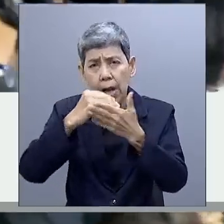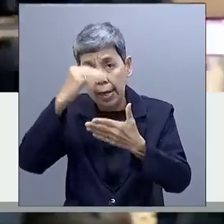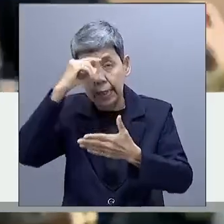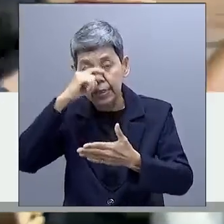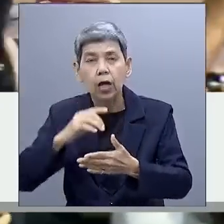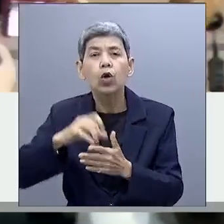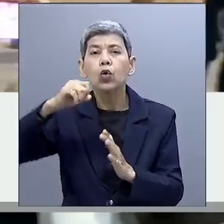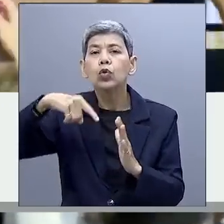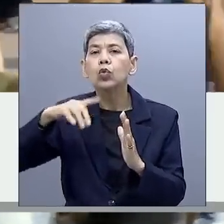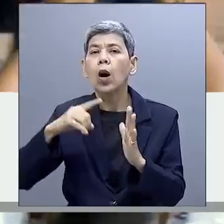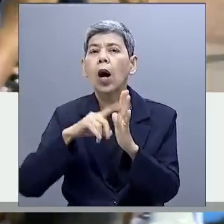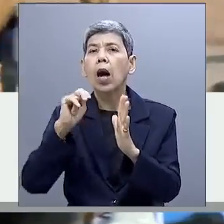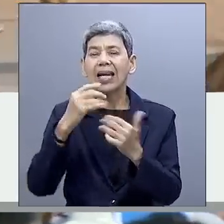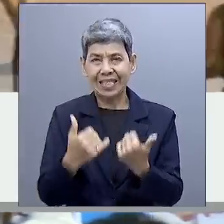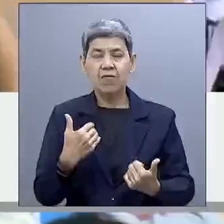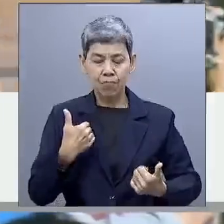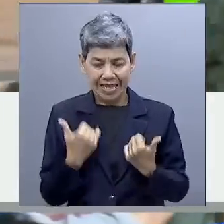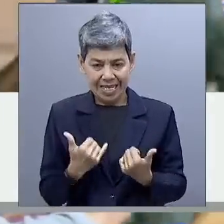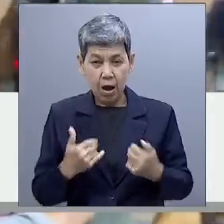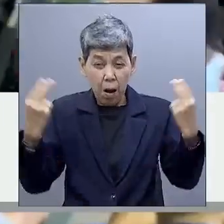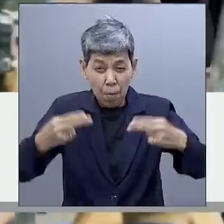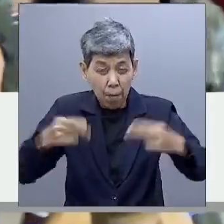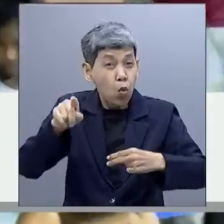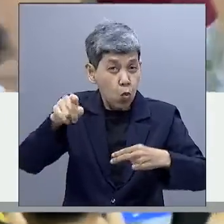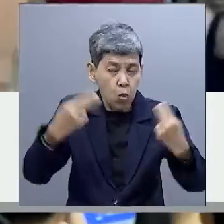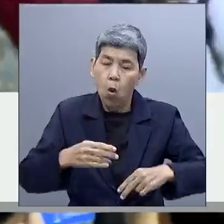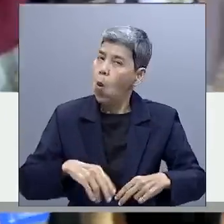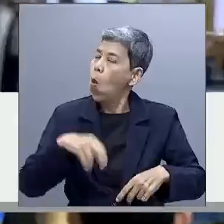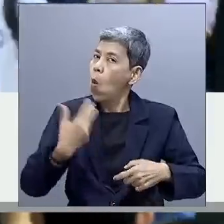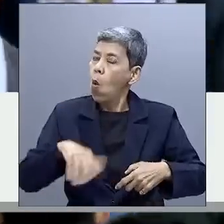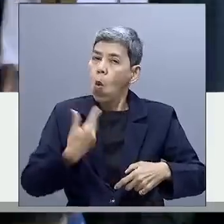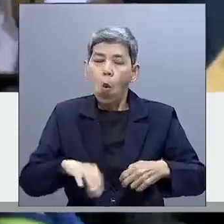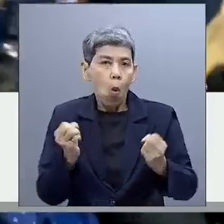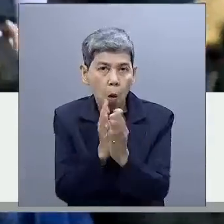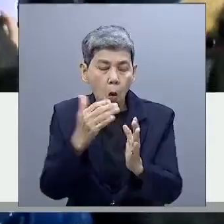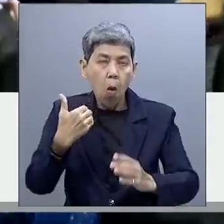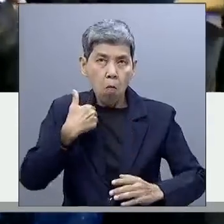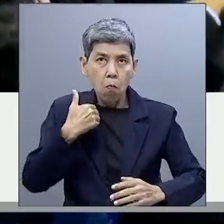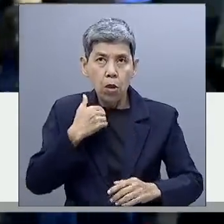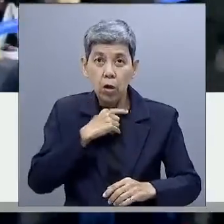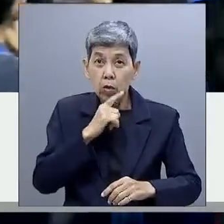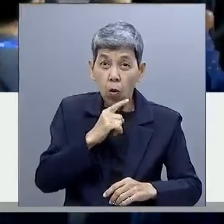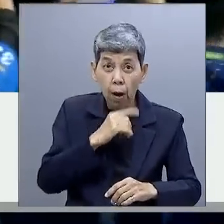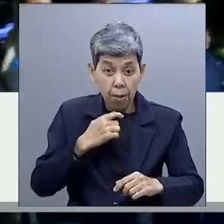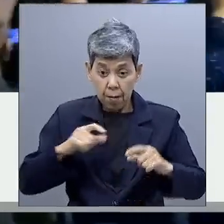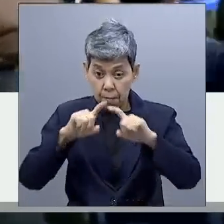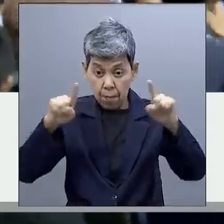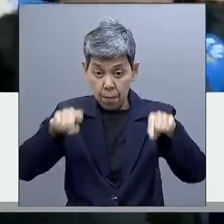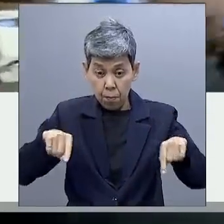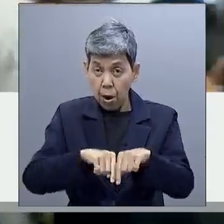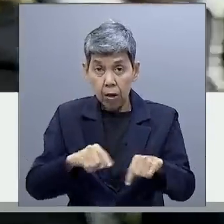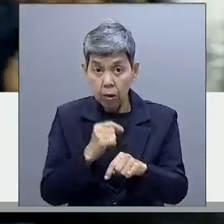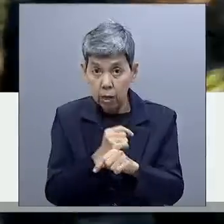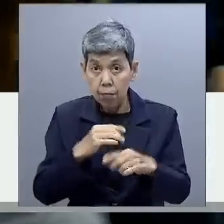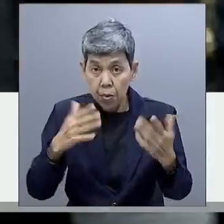ในซูดานก็เล่าว่าตอนนี้สถานการณ์สู้รบที่ซูดานรุนแรงมากการเดินทางออกมาถ้าเกิดว่าไม่มีใบอนุญาตเบิกทาง